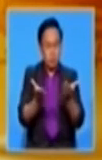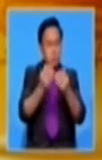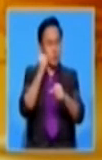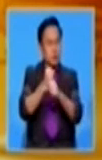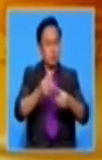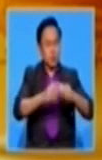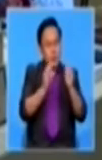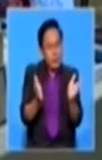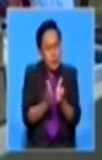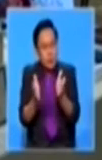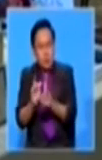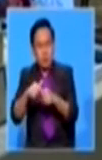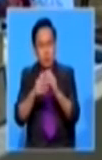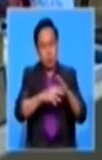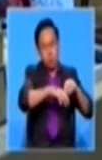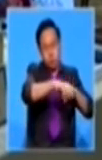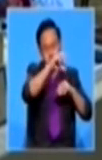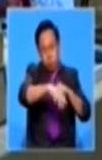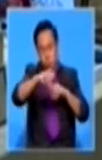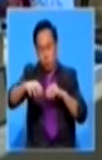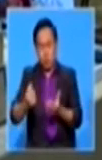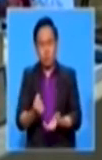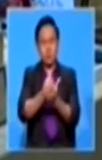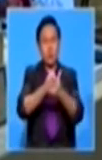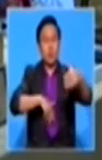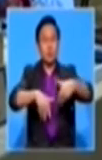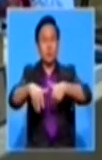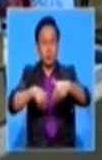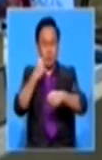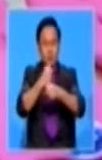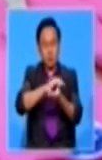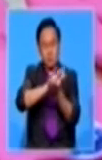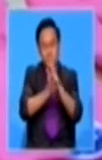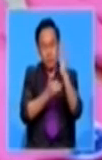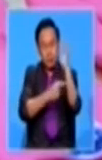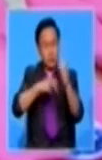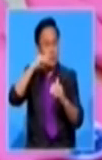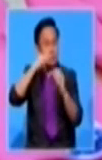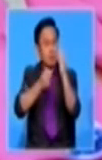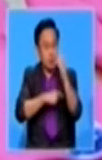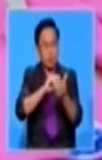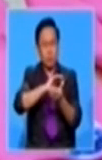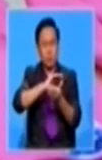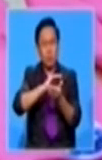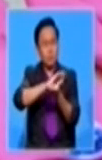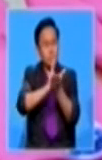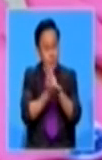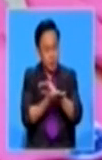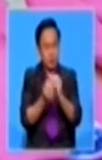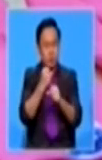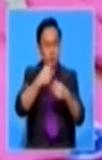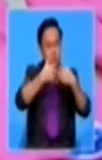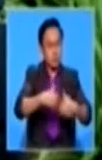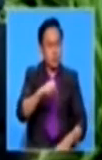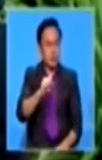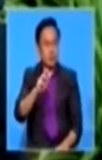ยางพาราไม่ต่ำกว่า70รายรวมมูลค่าการลงทุนค่ะไม่ต่ำกว่า 8,000 ล้านบาททำให้เกิดการจ้างงานกว่า 7,000 คนเ